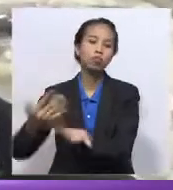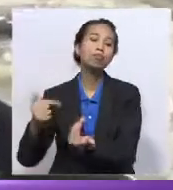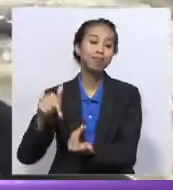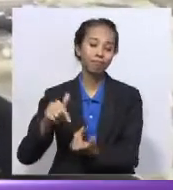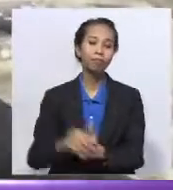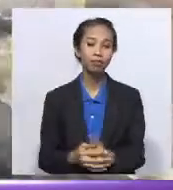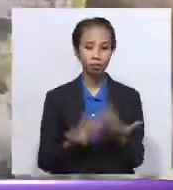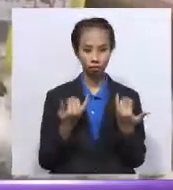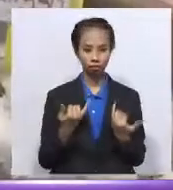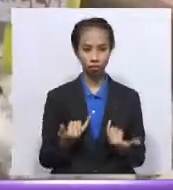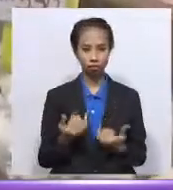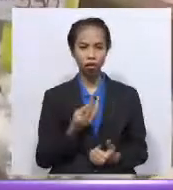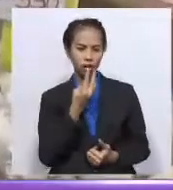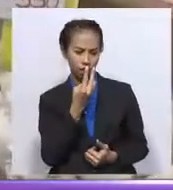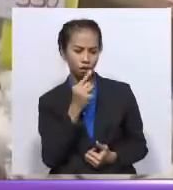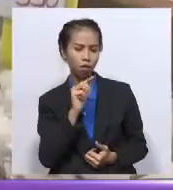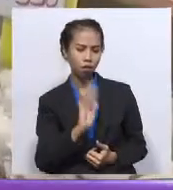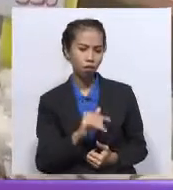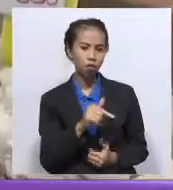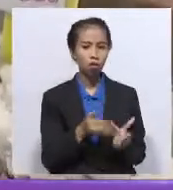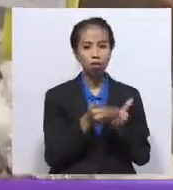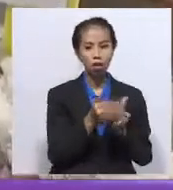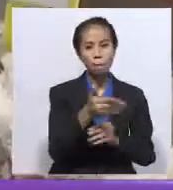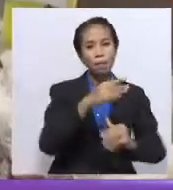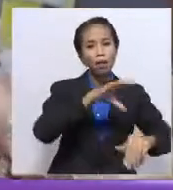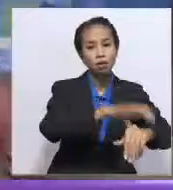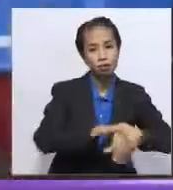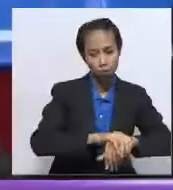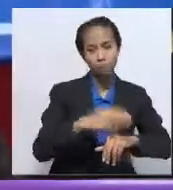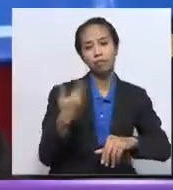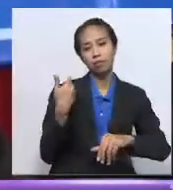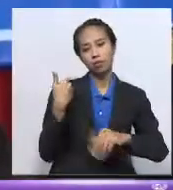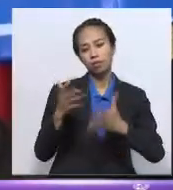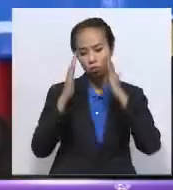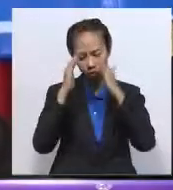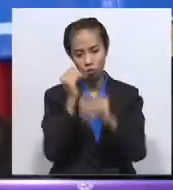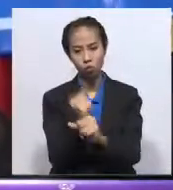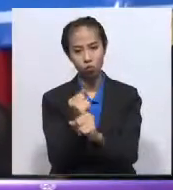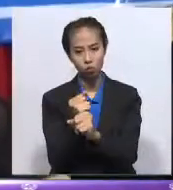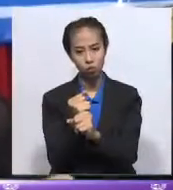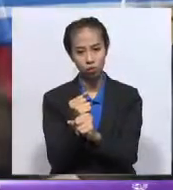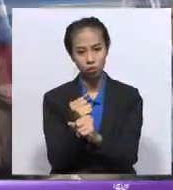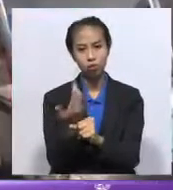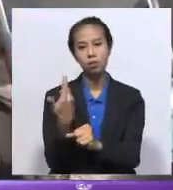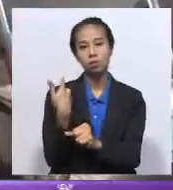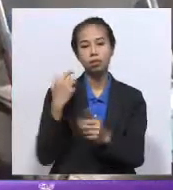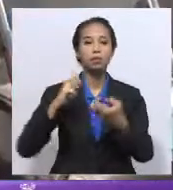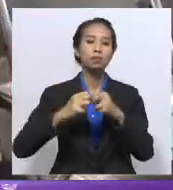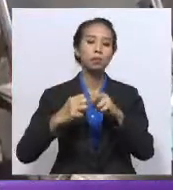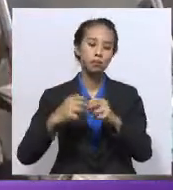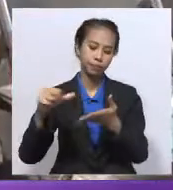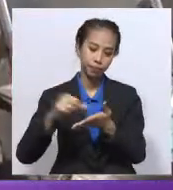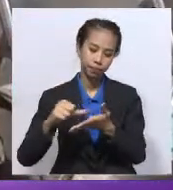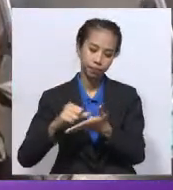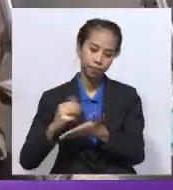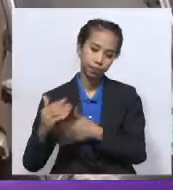ภาพและต้นทุนทางด้านการประมงพร้อมความมุ่งมั่นในการดำเนินงานตามบทบาทภารกิจหน้าที่เพื่อแก้ไขปัญหา